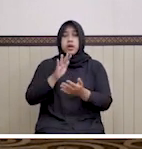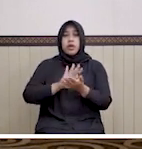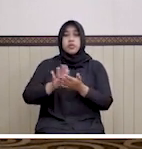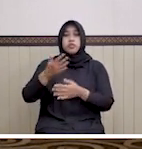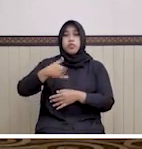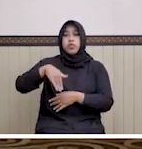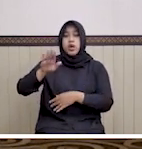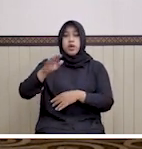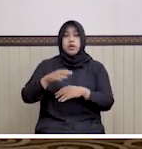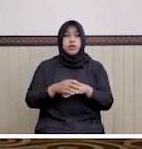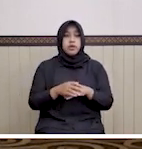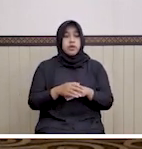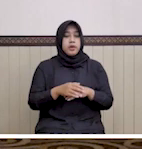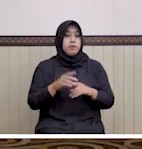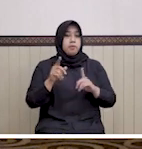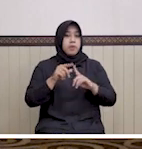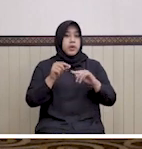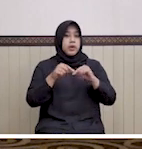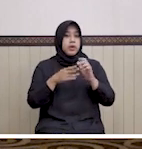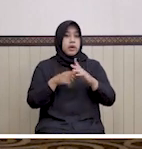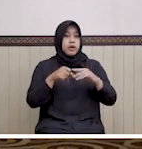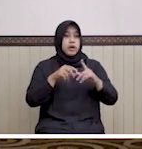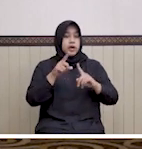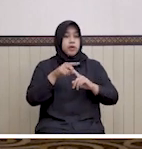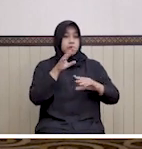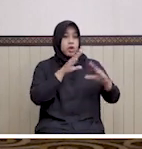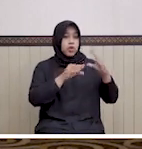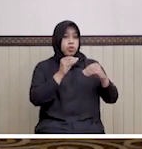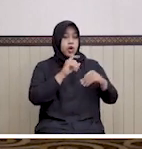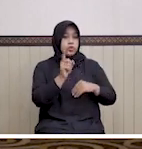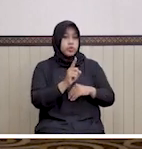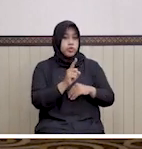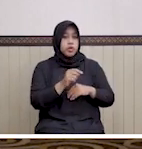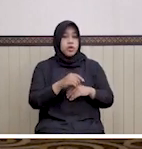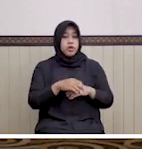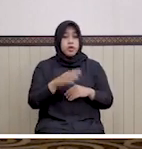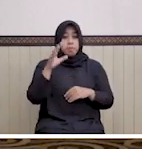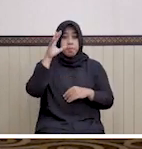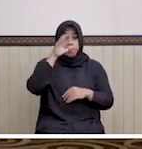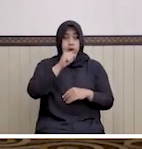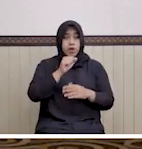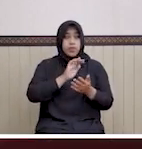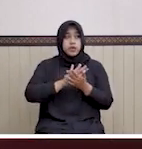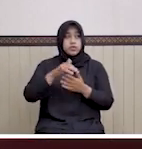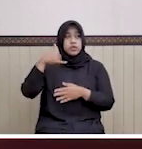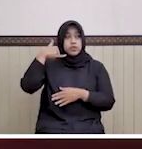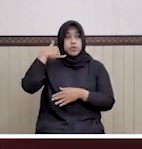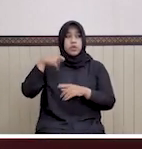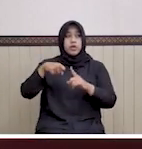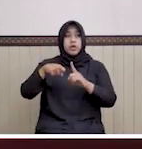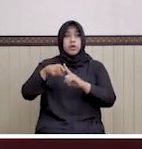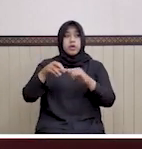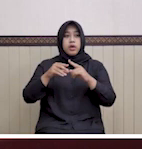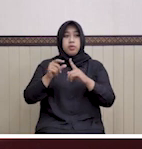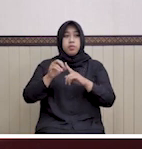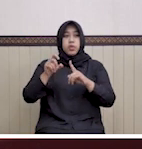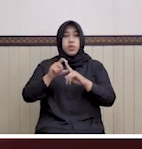perangkat rembukan dulu trus malamnya Saya ditelepon sama kapolsekta